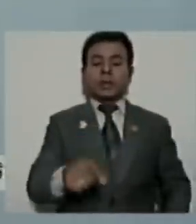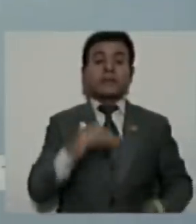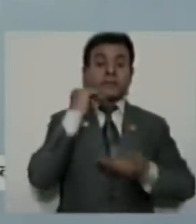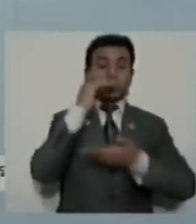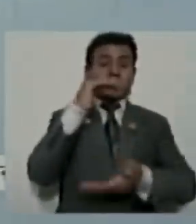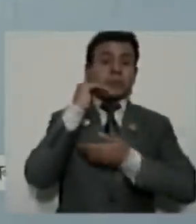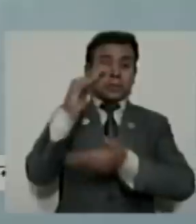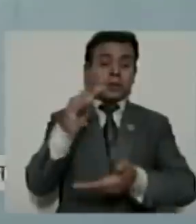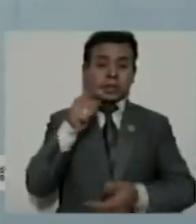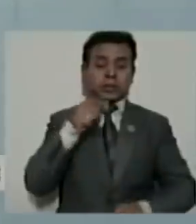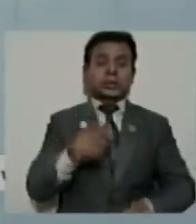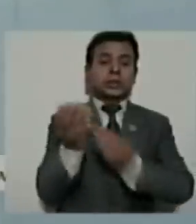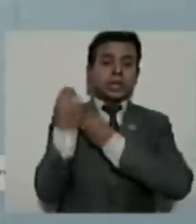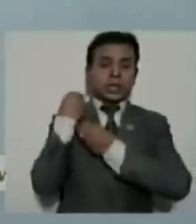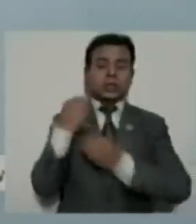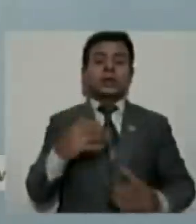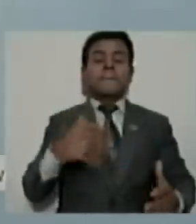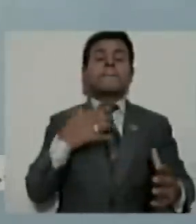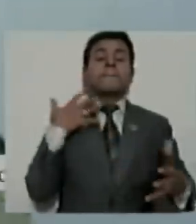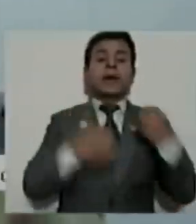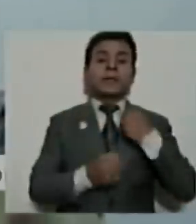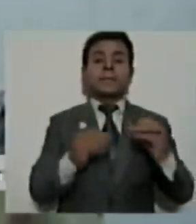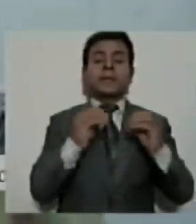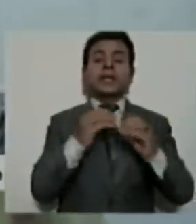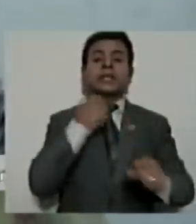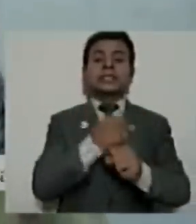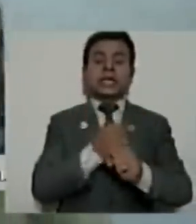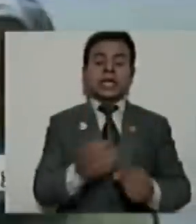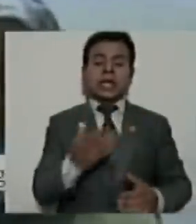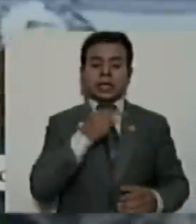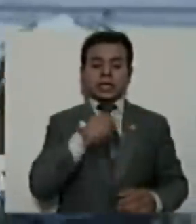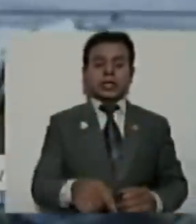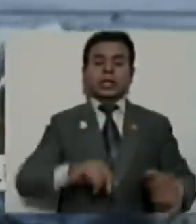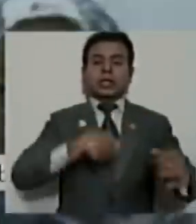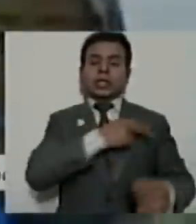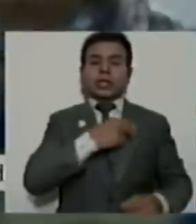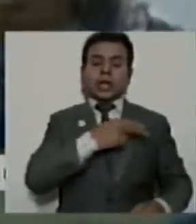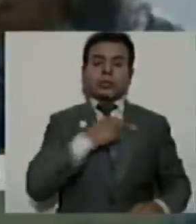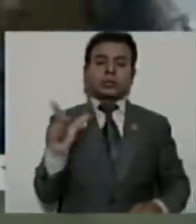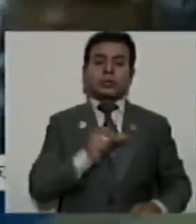আমরা COVID-19 বিষয়ক তথ্যর আপডেট আপনাদের সামনে তুলে ধরব।